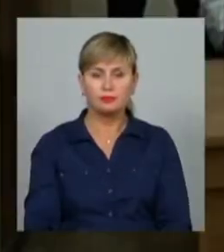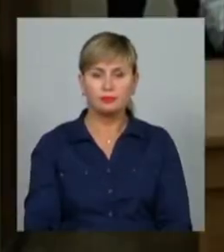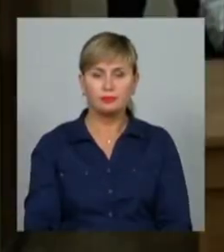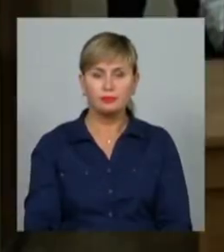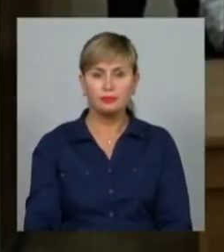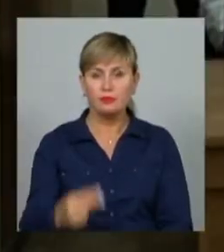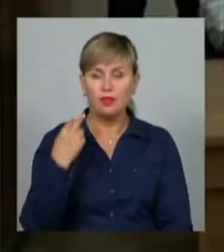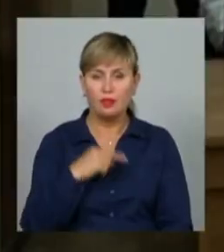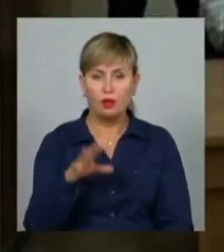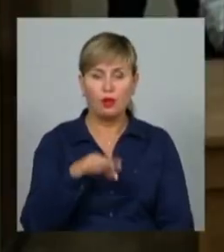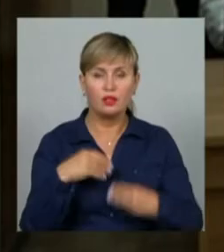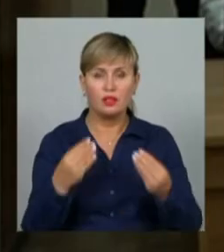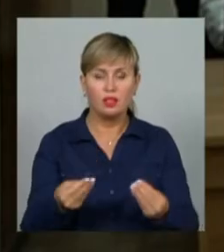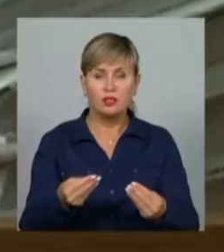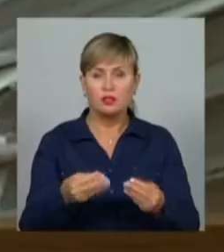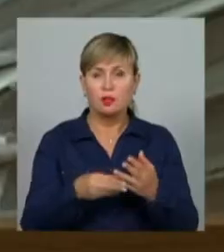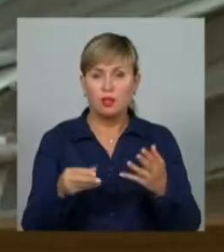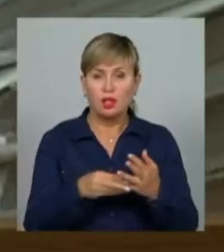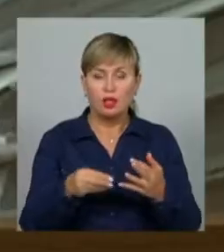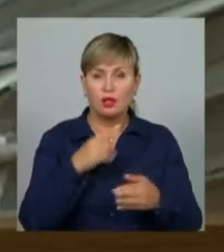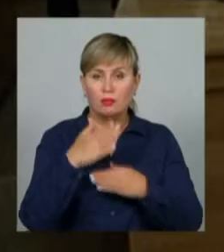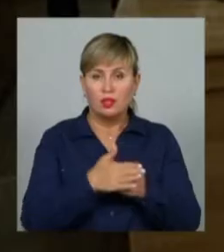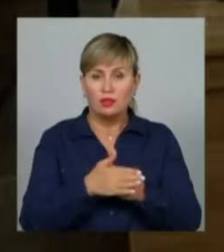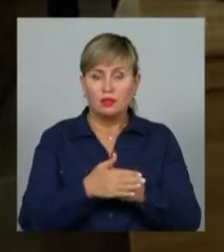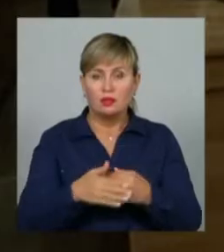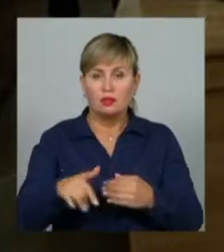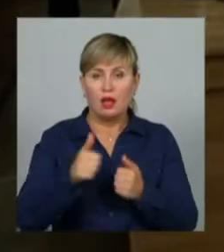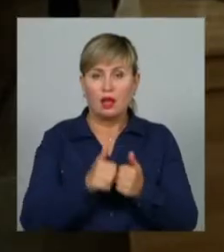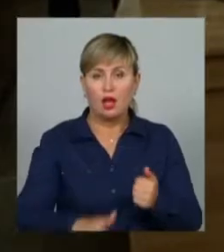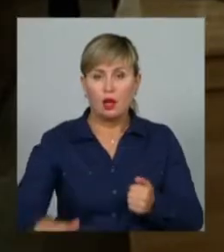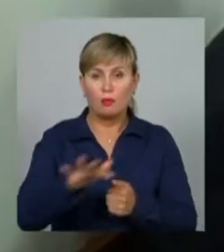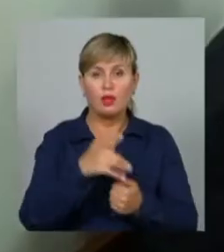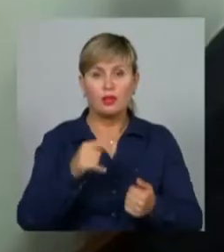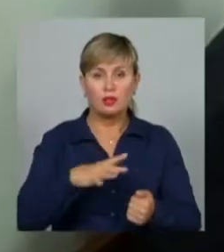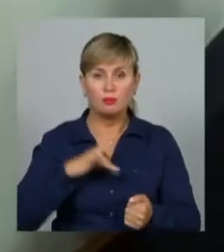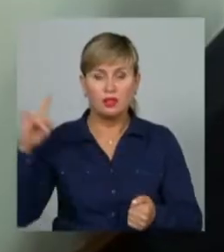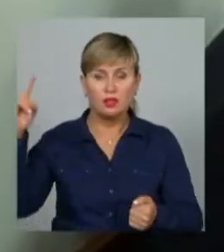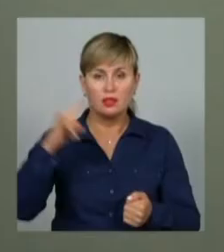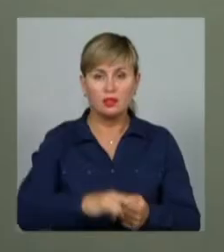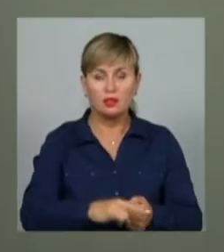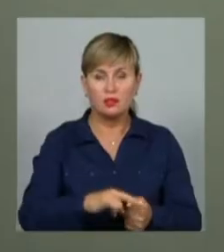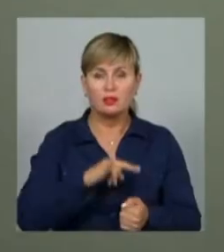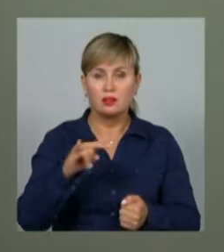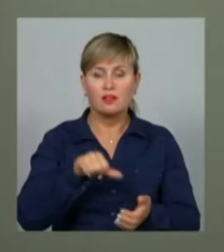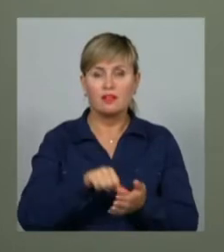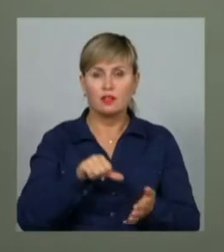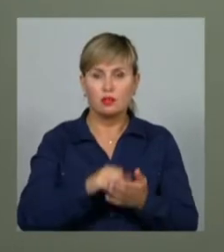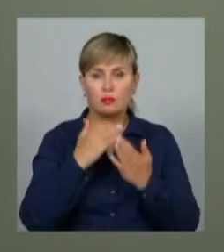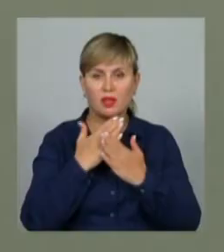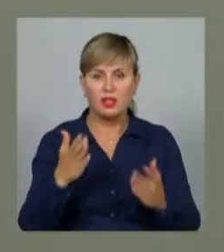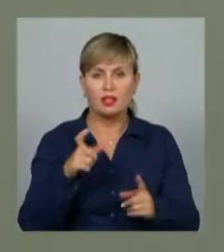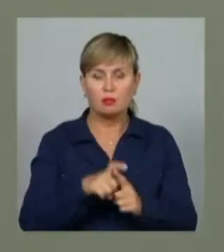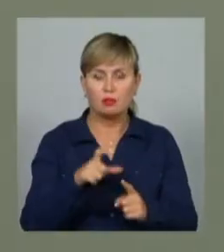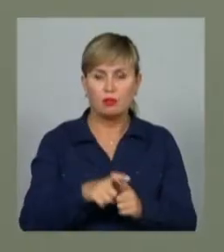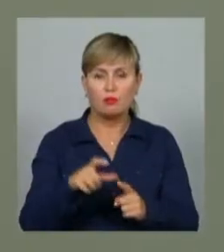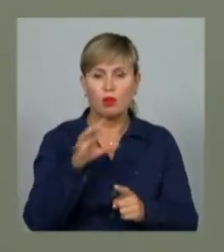Подсудимый по делу о выдаче и продаже земель близ аэропорта Алматы, где потерпел крушение самолет авиакомпании БКР, выступили с последним словом.